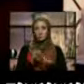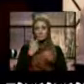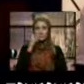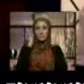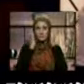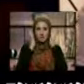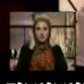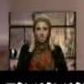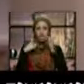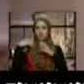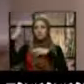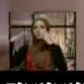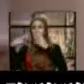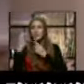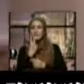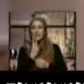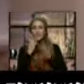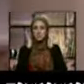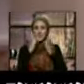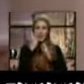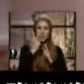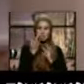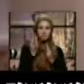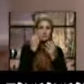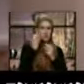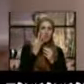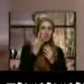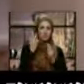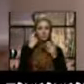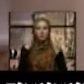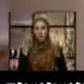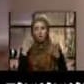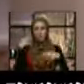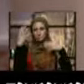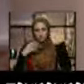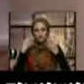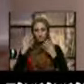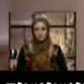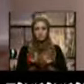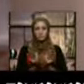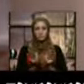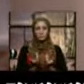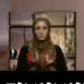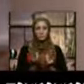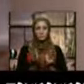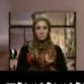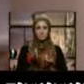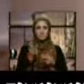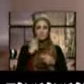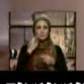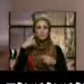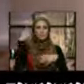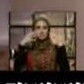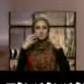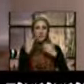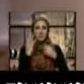كنت سرحان في كم ركعة؟ ثلاث ركعات. كنت مركز في ايه؟ في ركعة. بين لي ربع صلاة. جيت الصلاة اللي بعدها سرحت الاربع